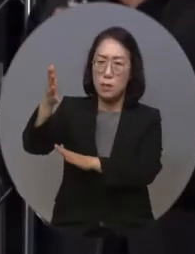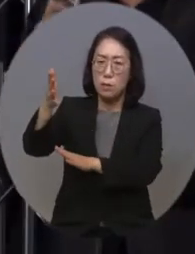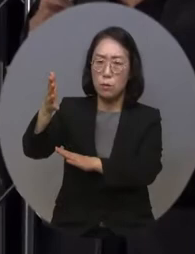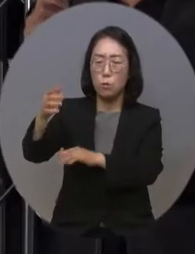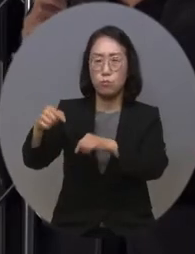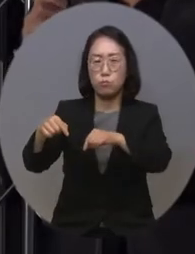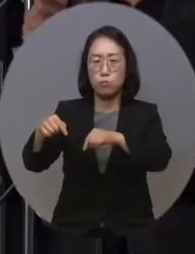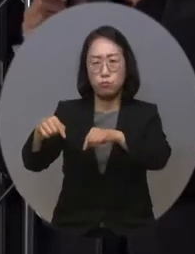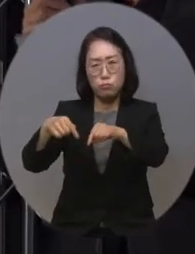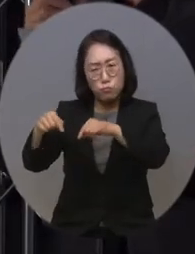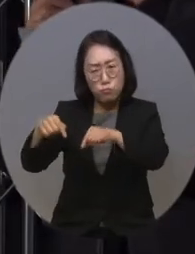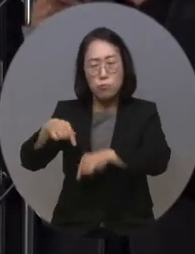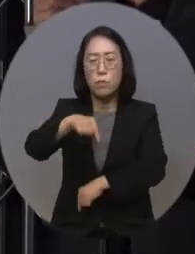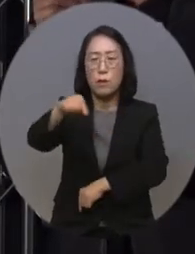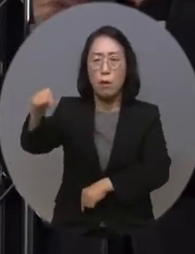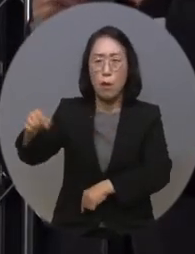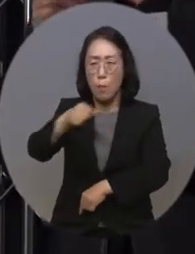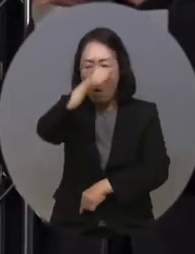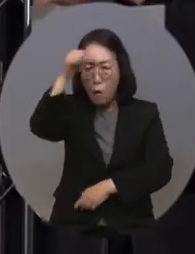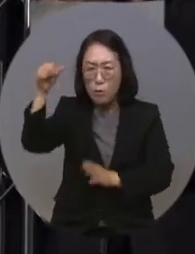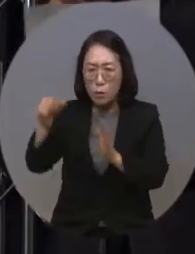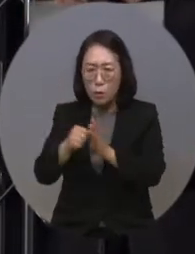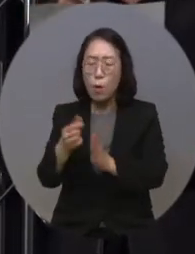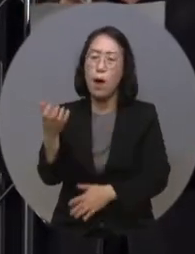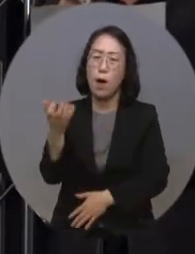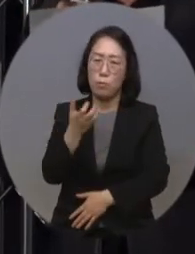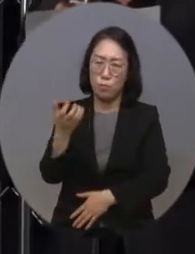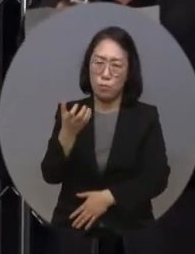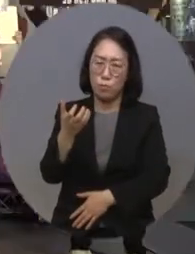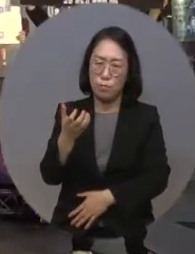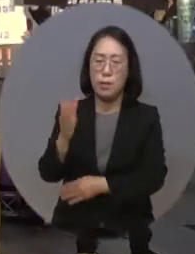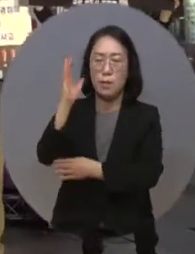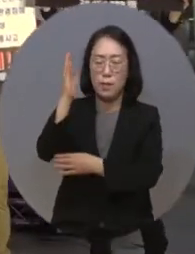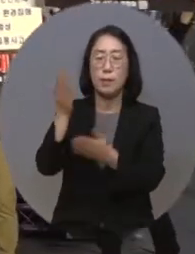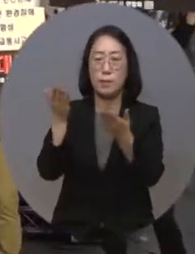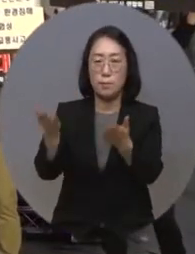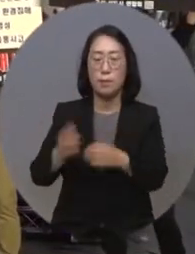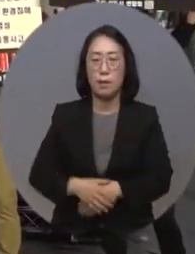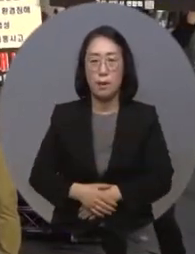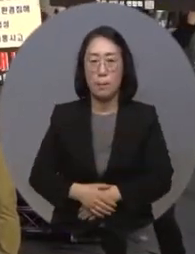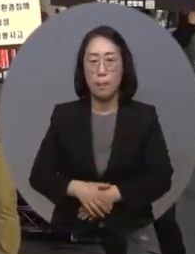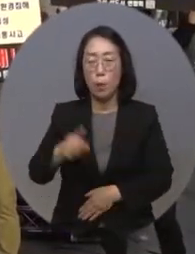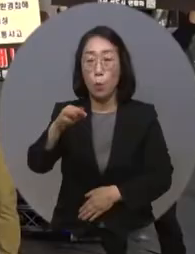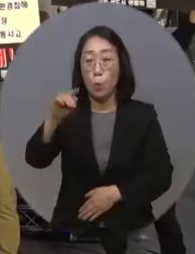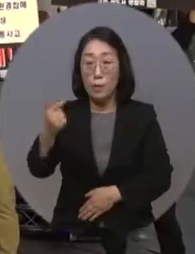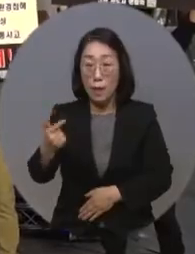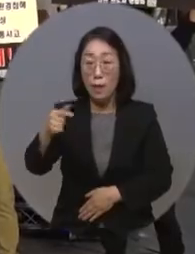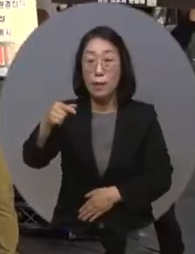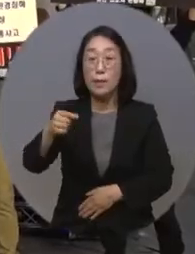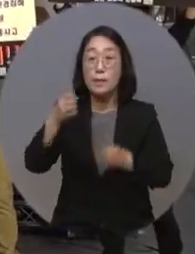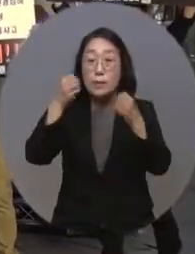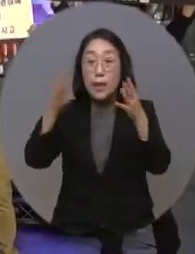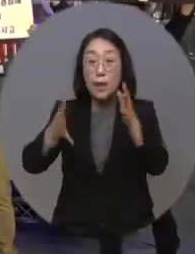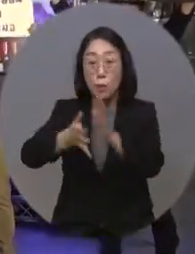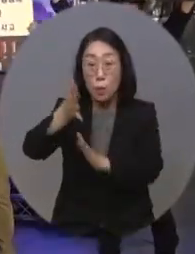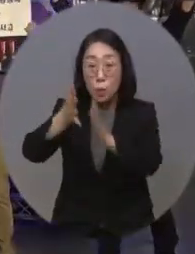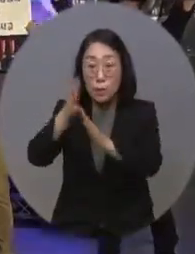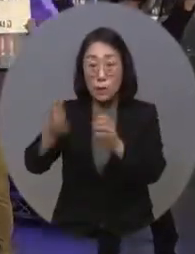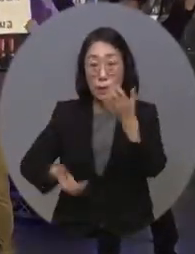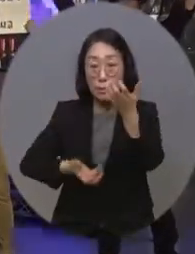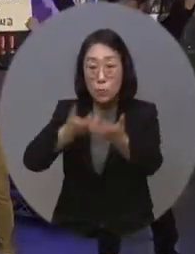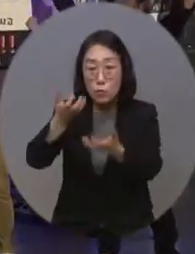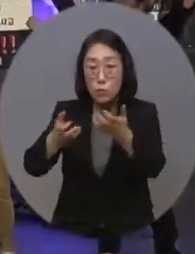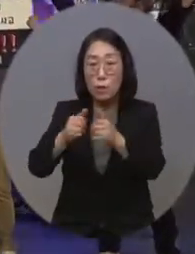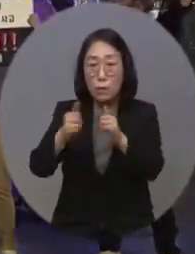평소에 아픔 임을 호소하며 한 목소리를 냈습니다 고산 신도시 입주민들은 어린 자네들의